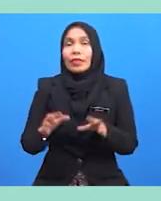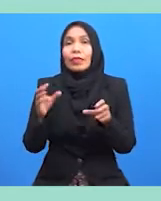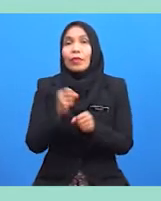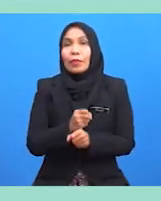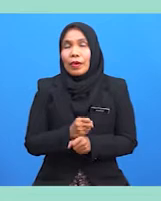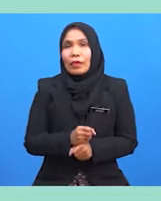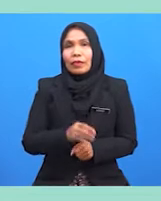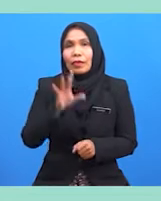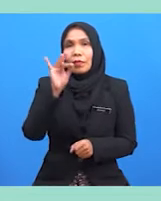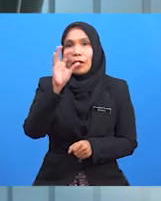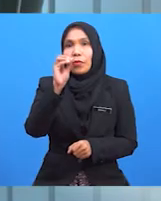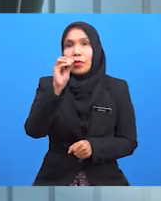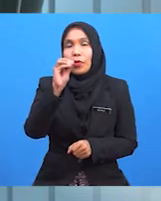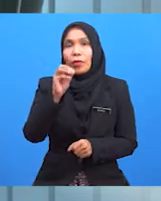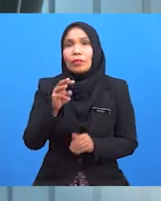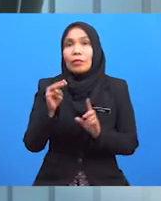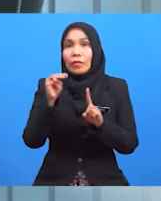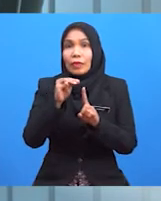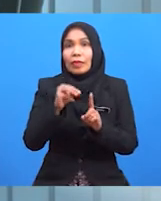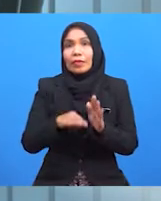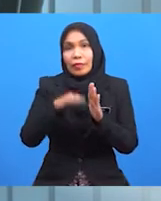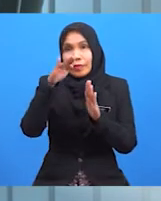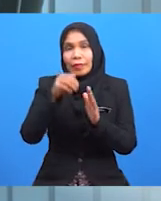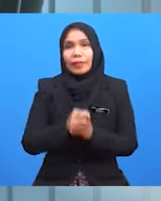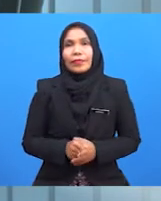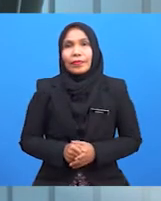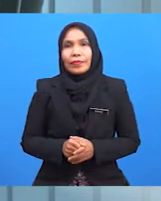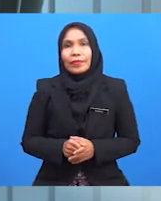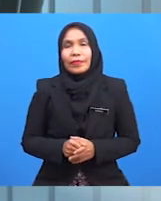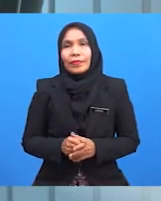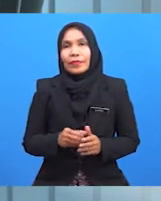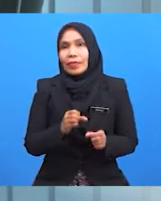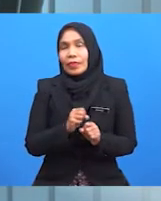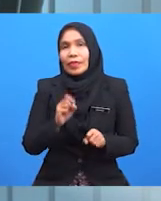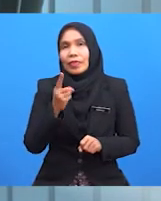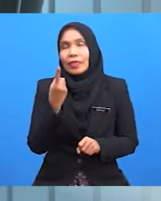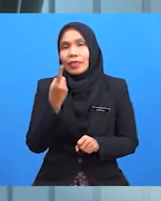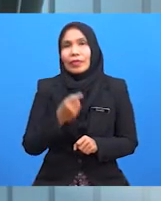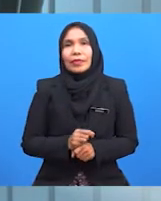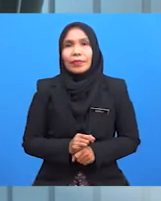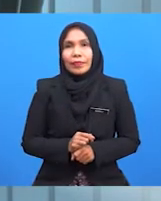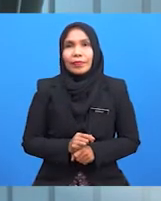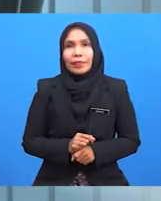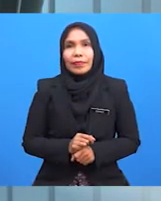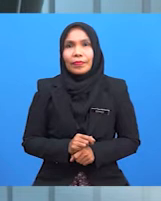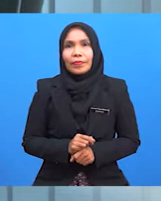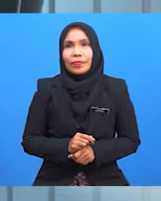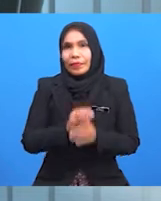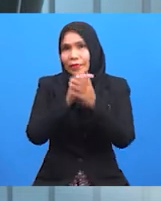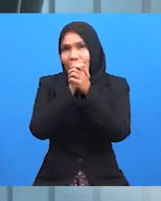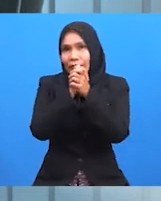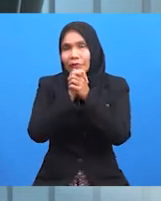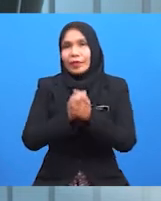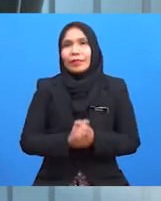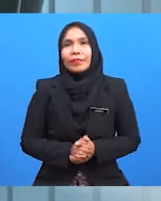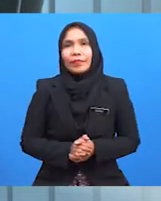ke atas. Selamat mencuba. Sekian sahaja sesi pembelajaran kita pada hari ini. Syabas